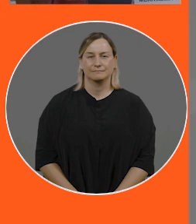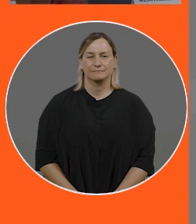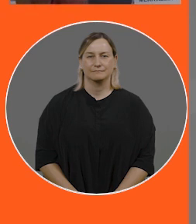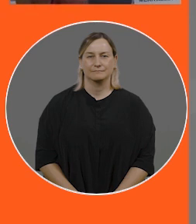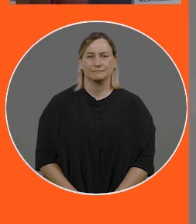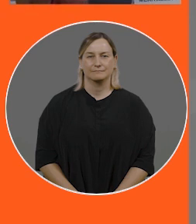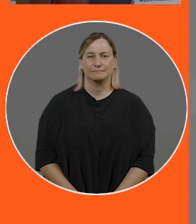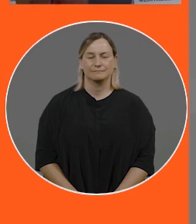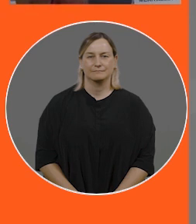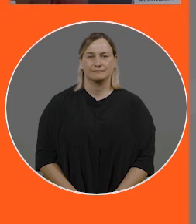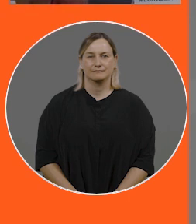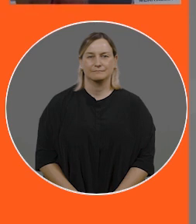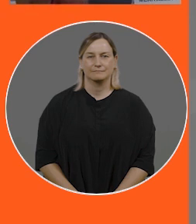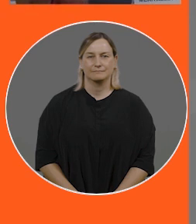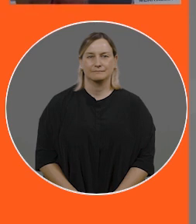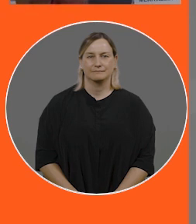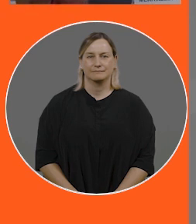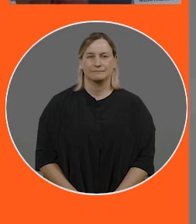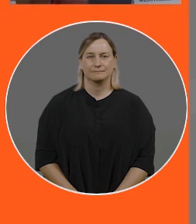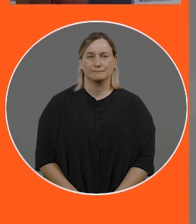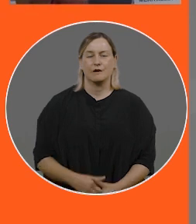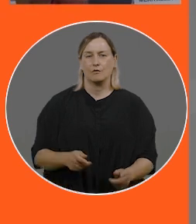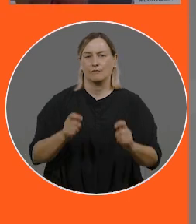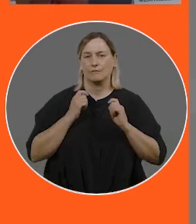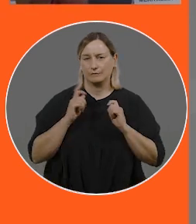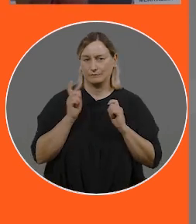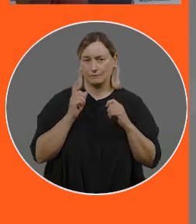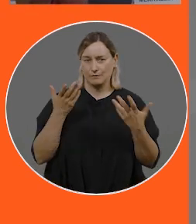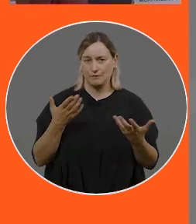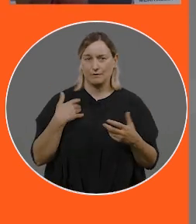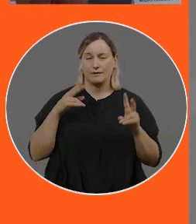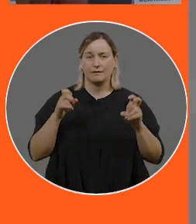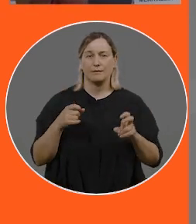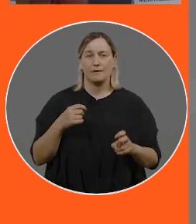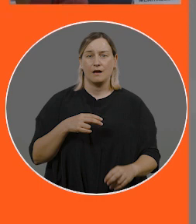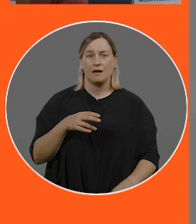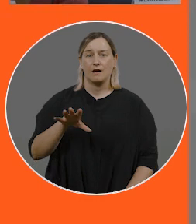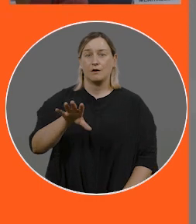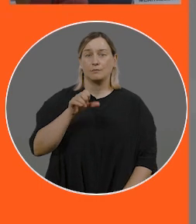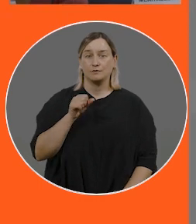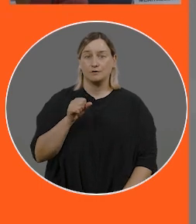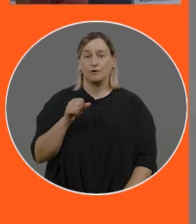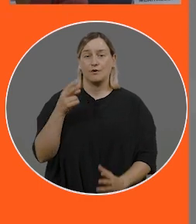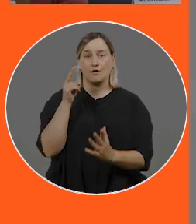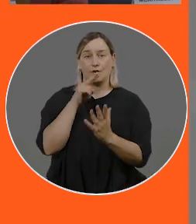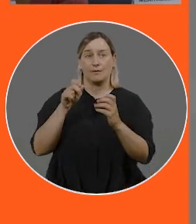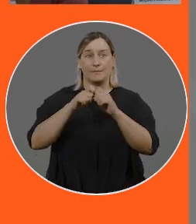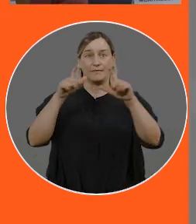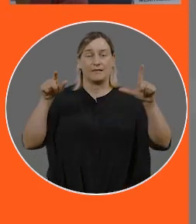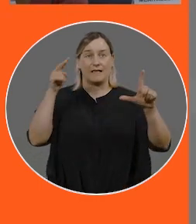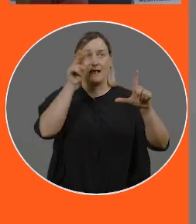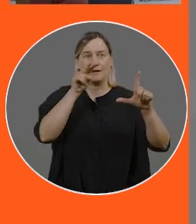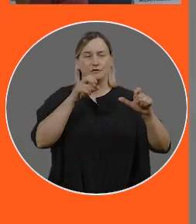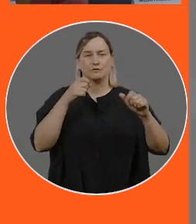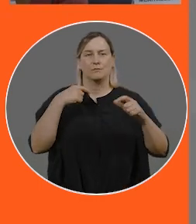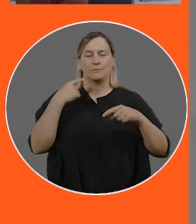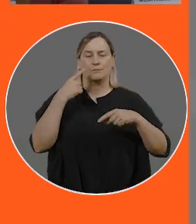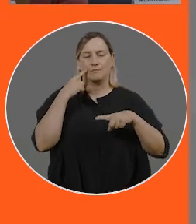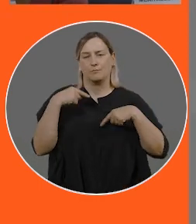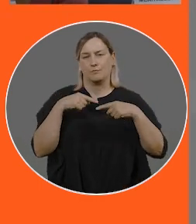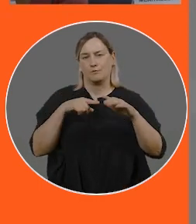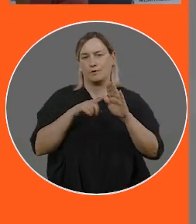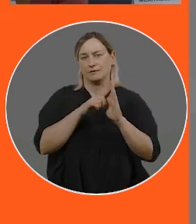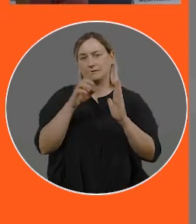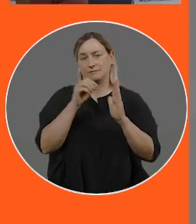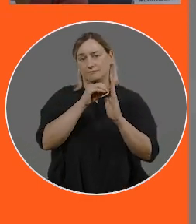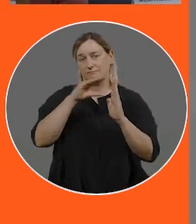Bueno, no us frustreu, vull dir, la comprensió d'un lector de pantalla és progressiva. És una cosa que les persones